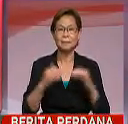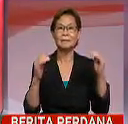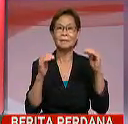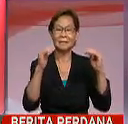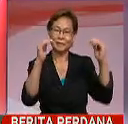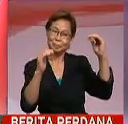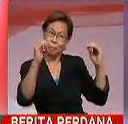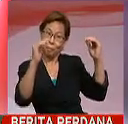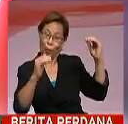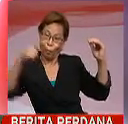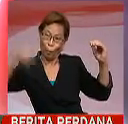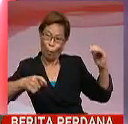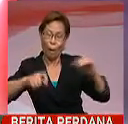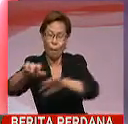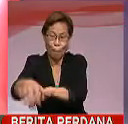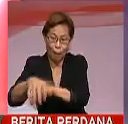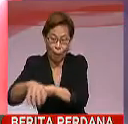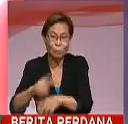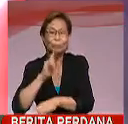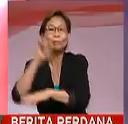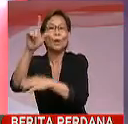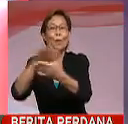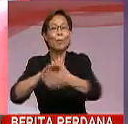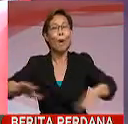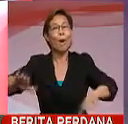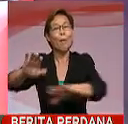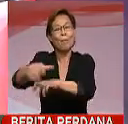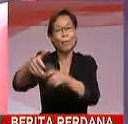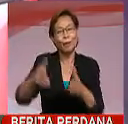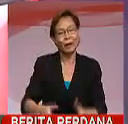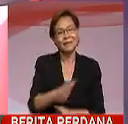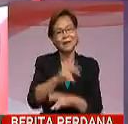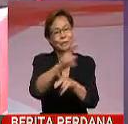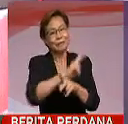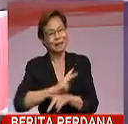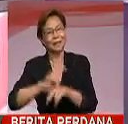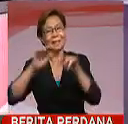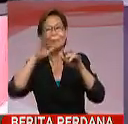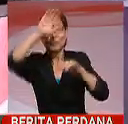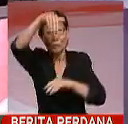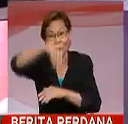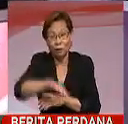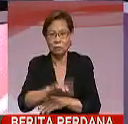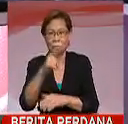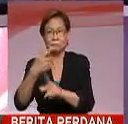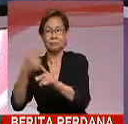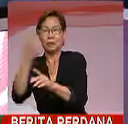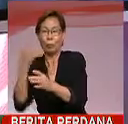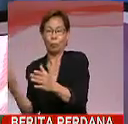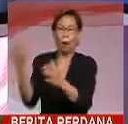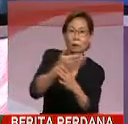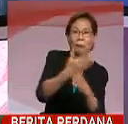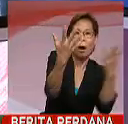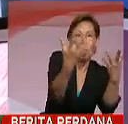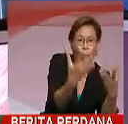seimbangkan keperluan peladangan, menjamin keselamatan peneroka dan memelihara gajah daripada ancaman kepupusan.